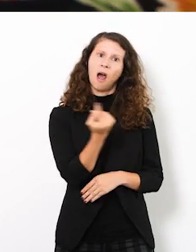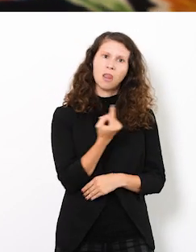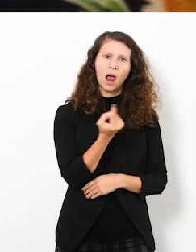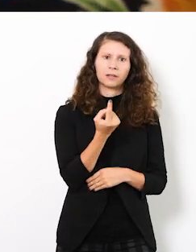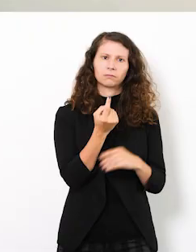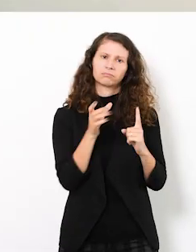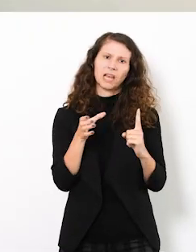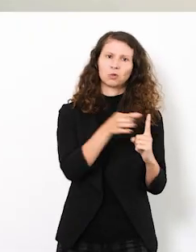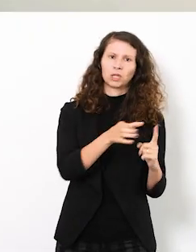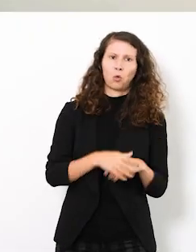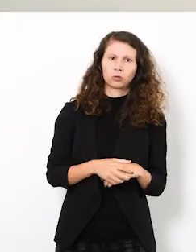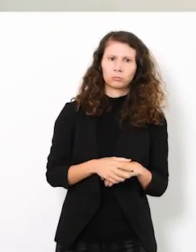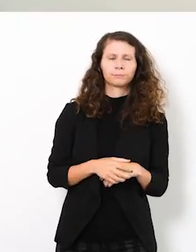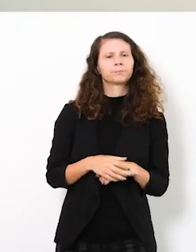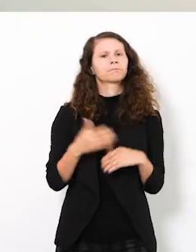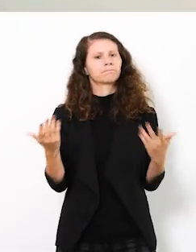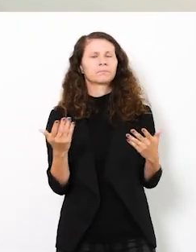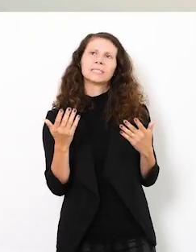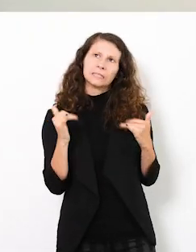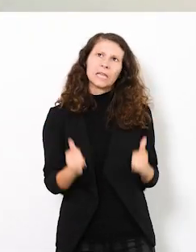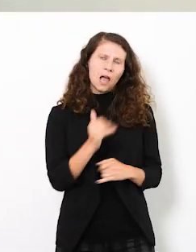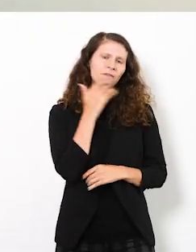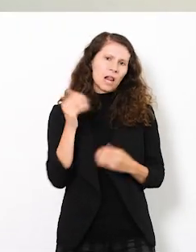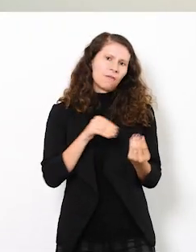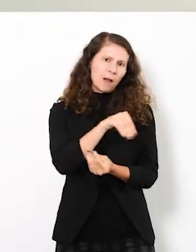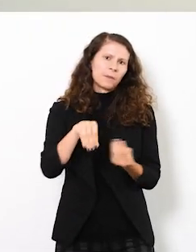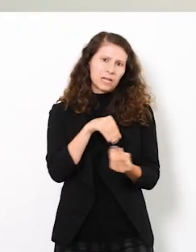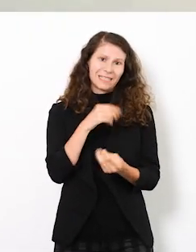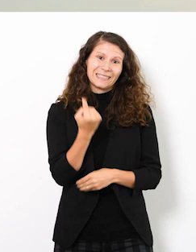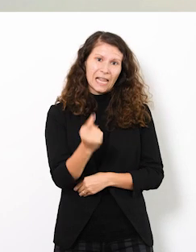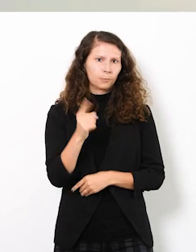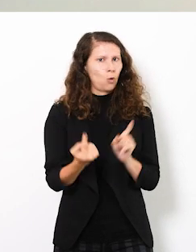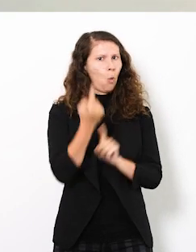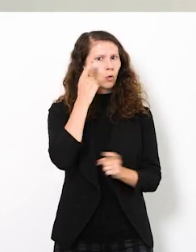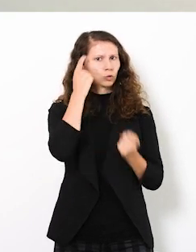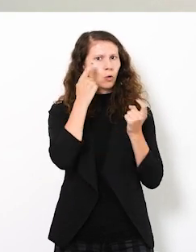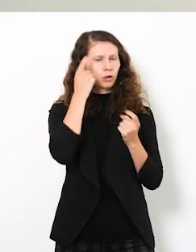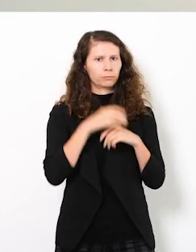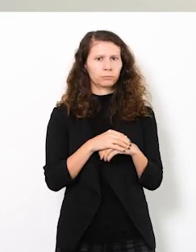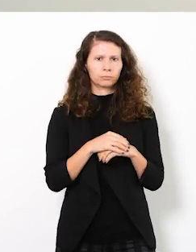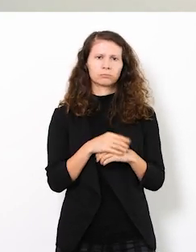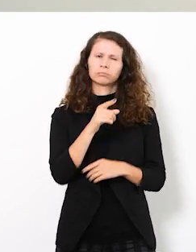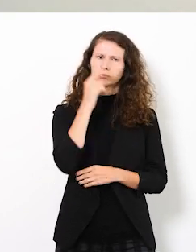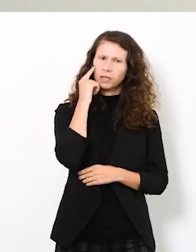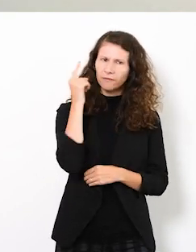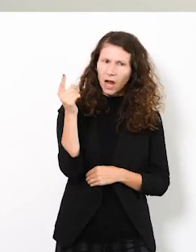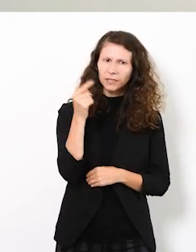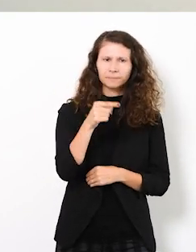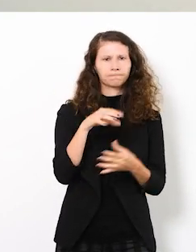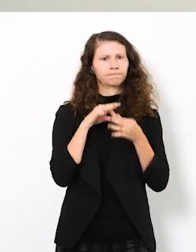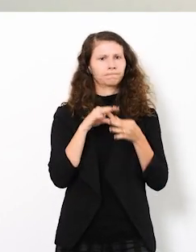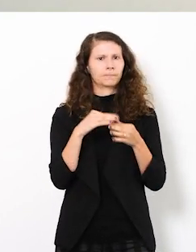und viele, viele Familien sind jetzt in großer Sorge, weil, wie Sie ja wissen, die Frage